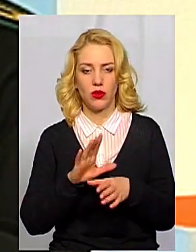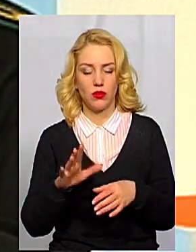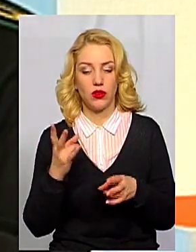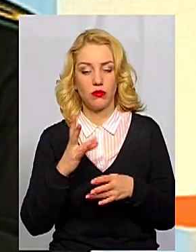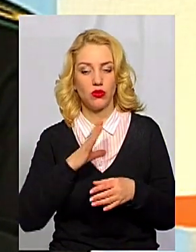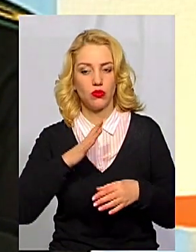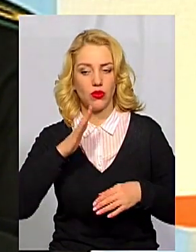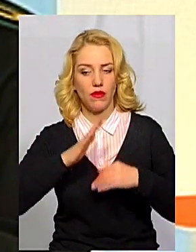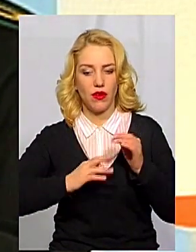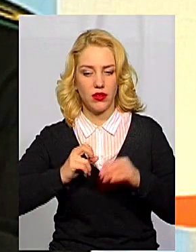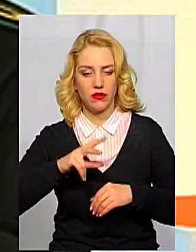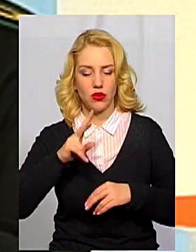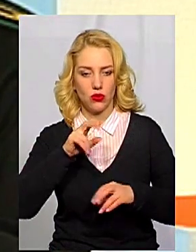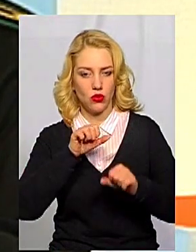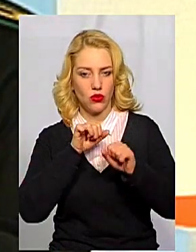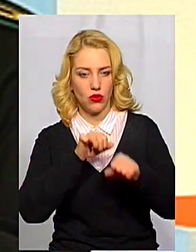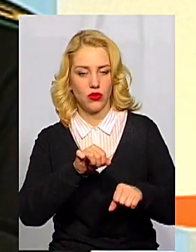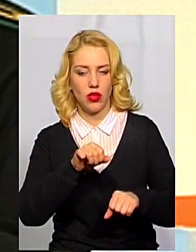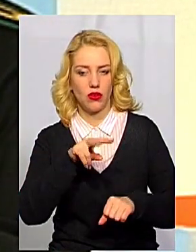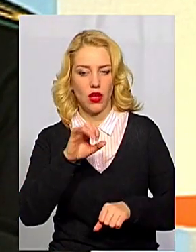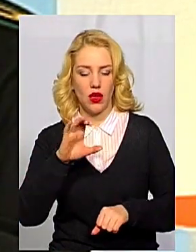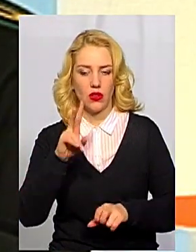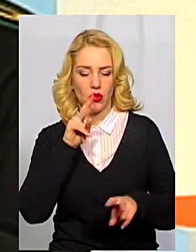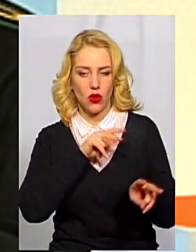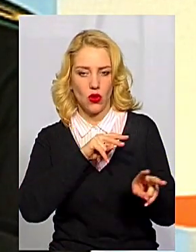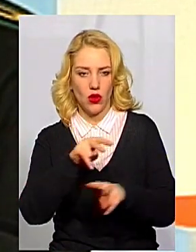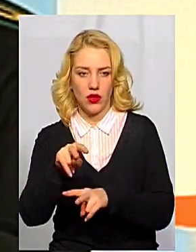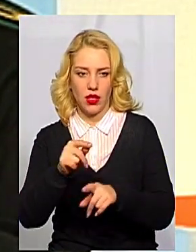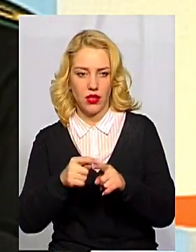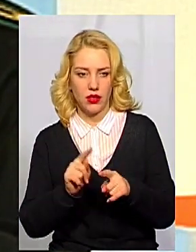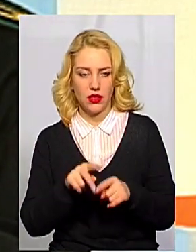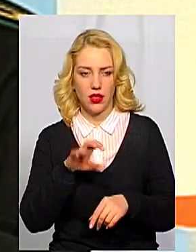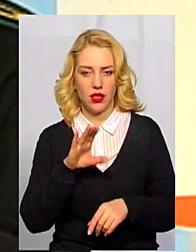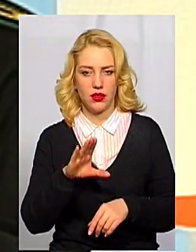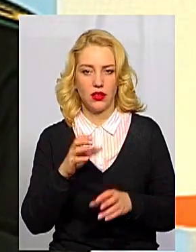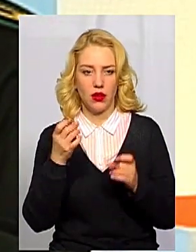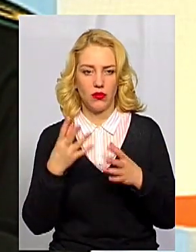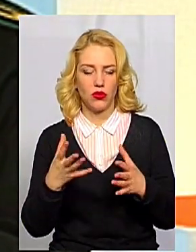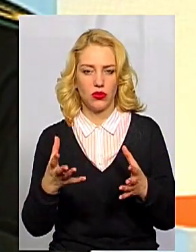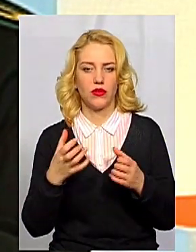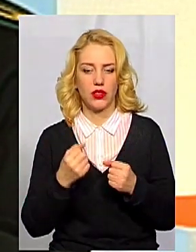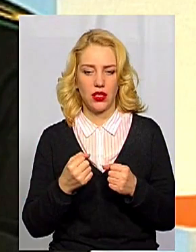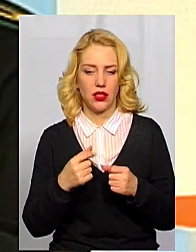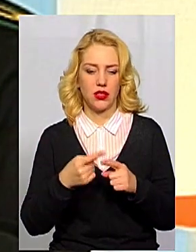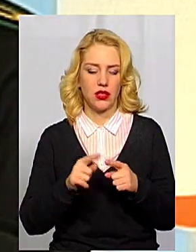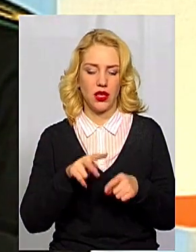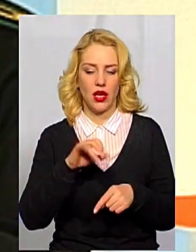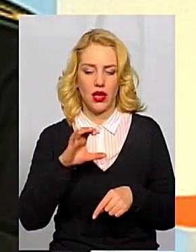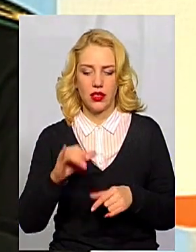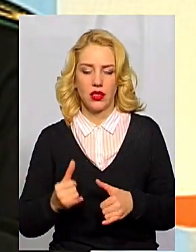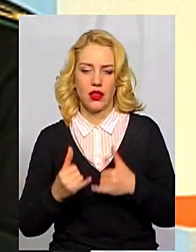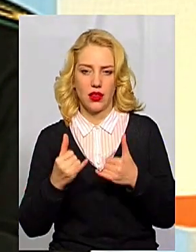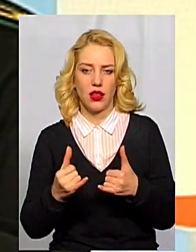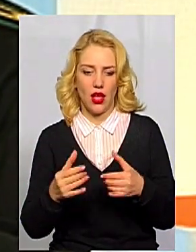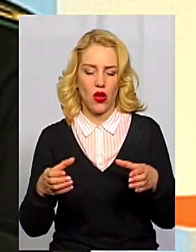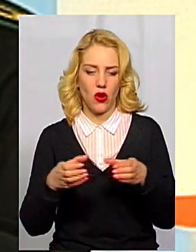були фахівці, які охороняють цей ліс, які з ним доглядають. Просто взяти ліс і для громади, для яких